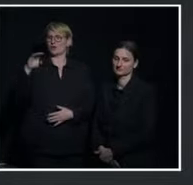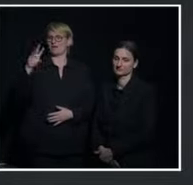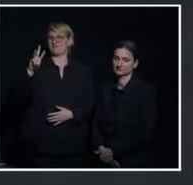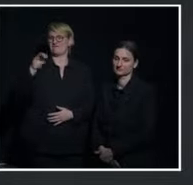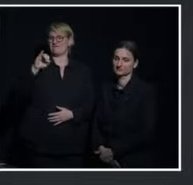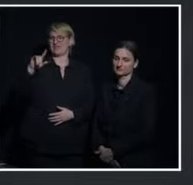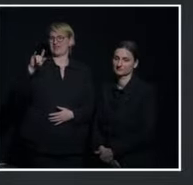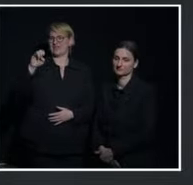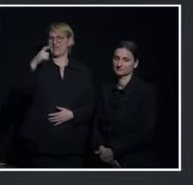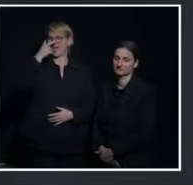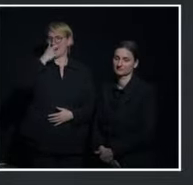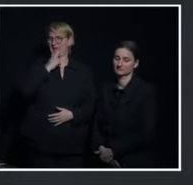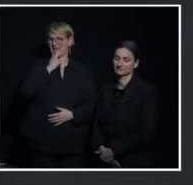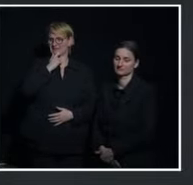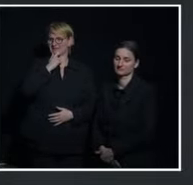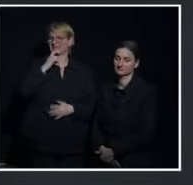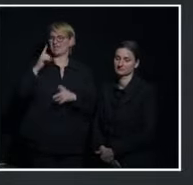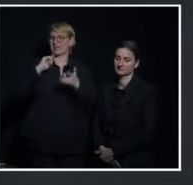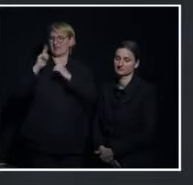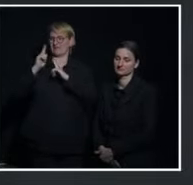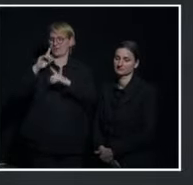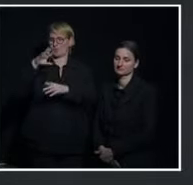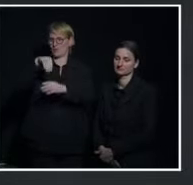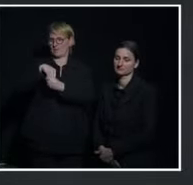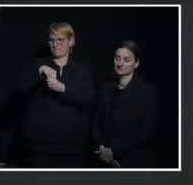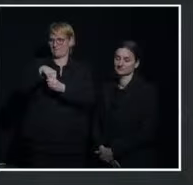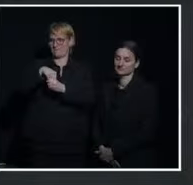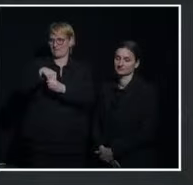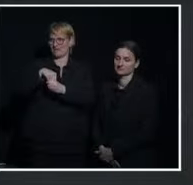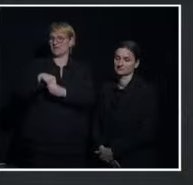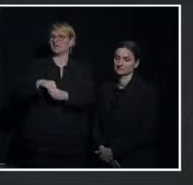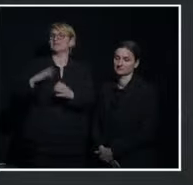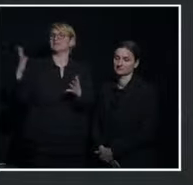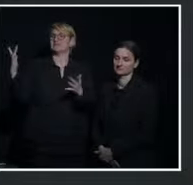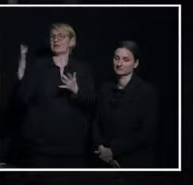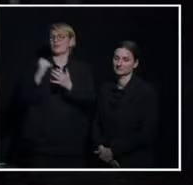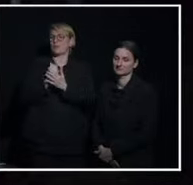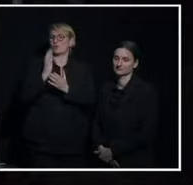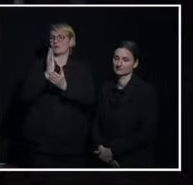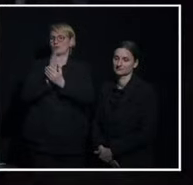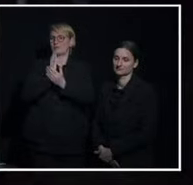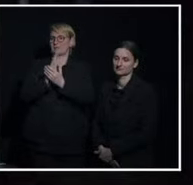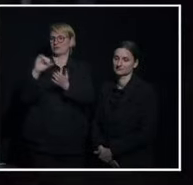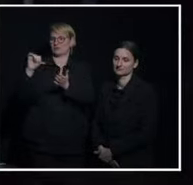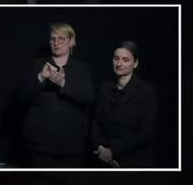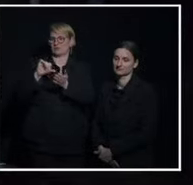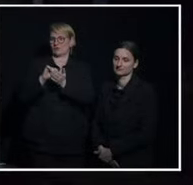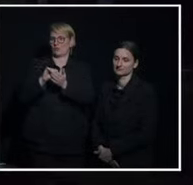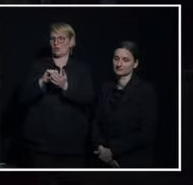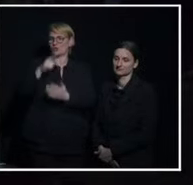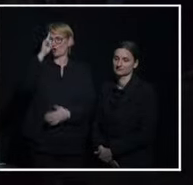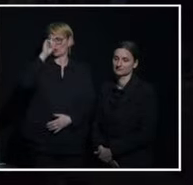Ernst, Sammlung des Dokumentations- und Kulturzentrums Deutscher Sinti und Roma.